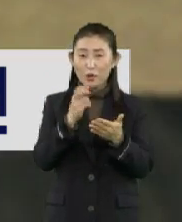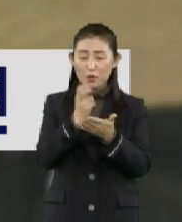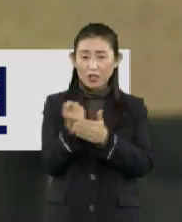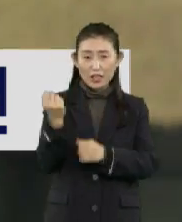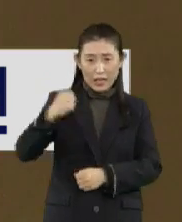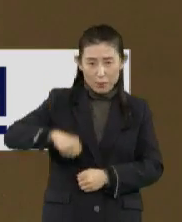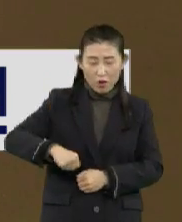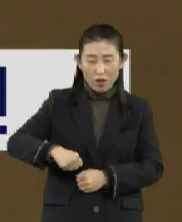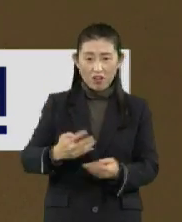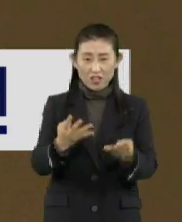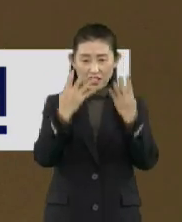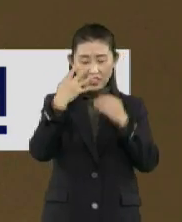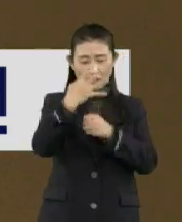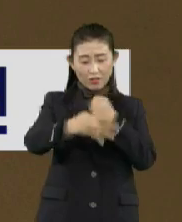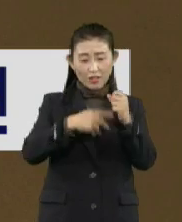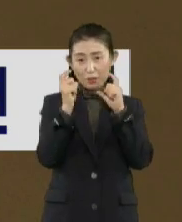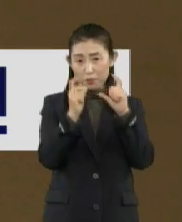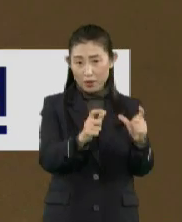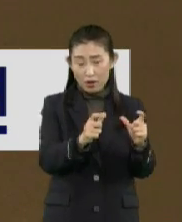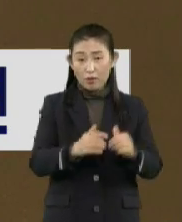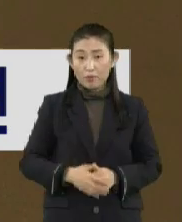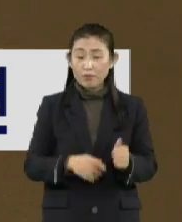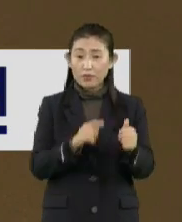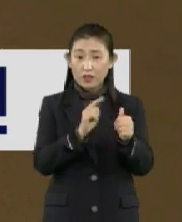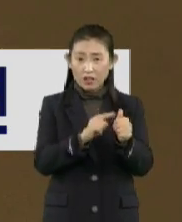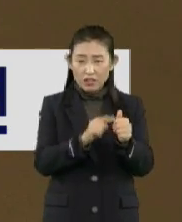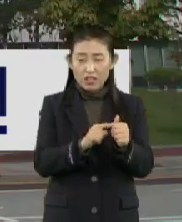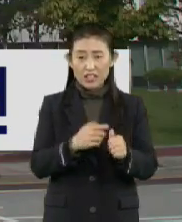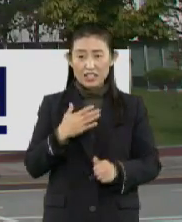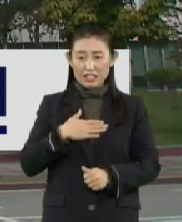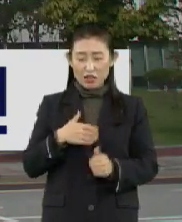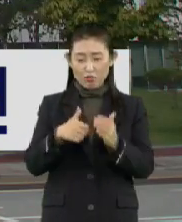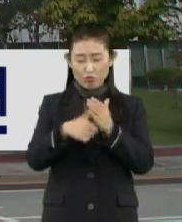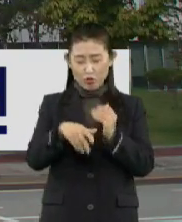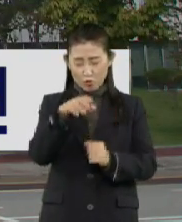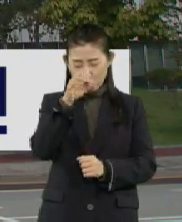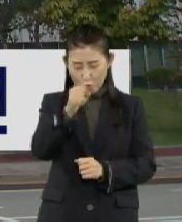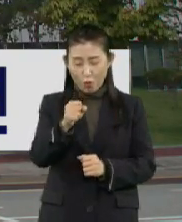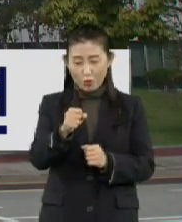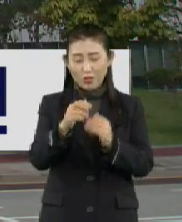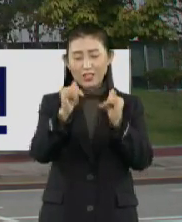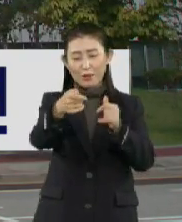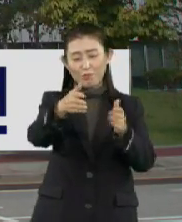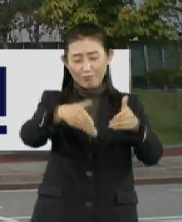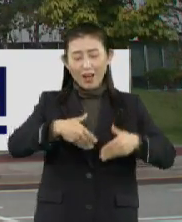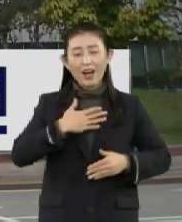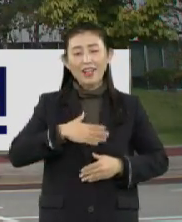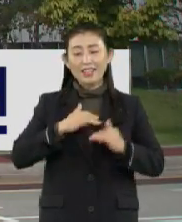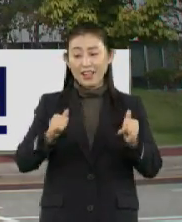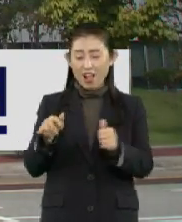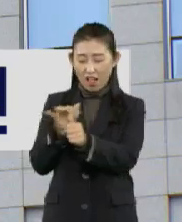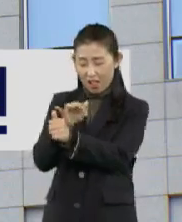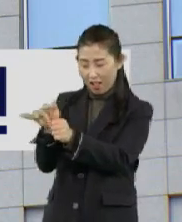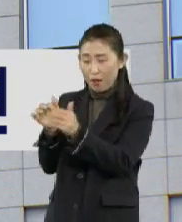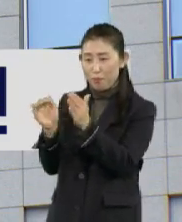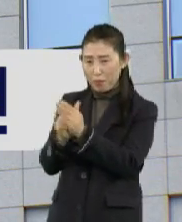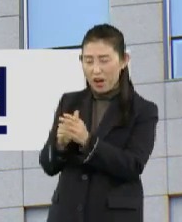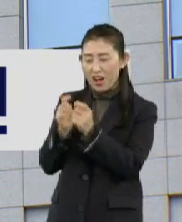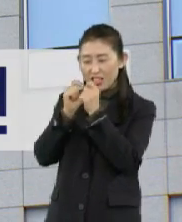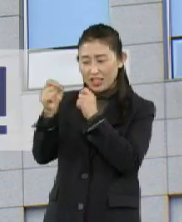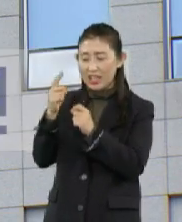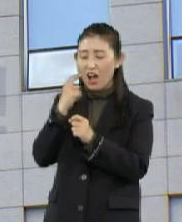혐의로 징역 4년을 선고했습니다 a 씨는 자신의 명품 회사 고위 간부의 지인이 라고 피해자들을 현 5칸 뒤